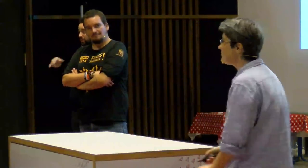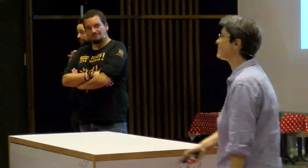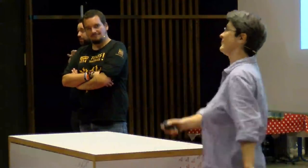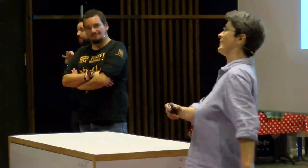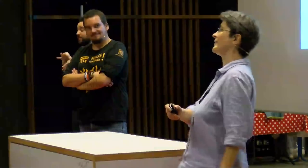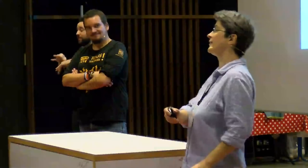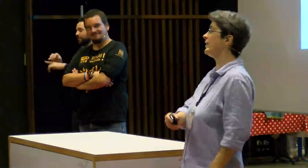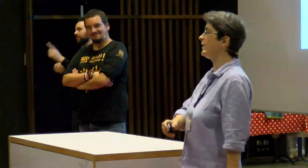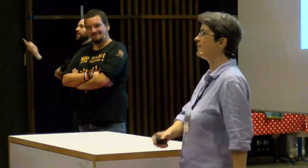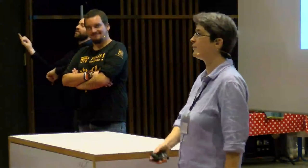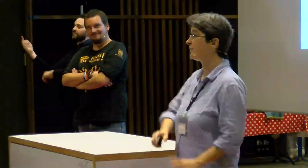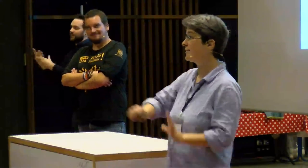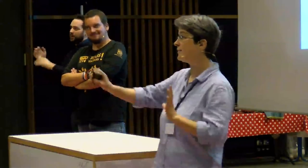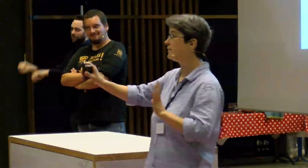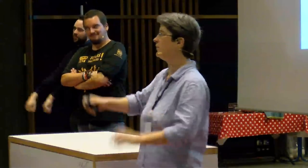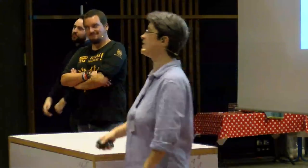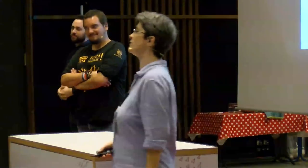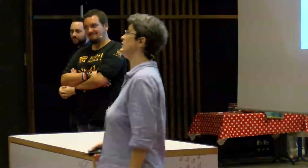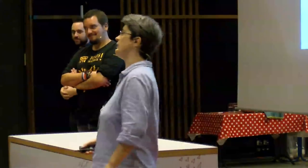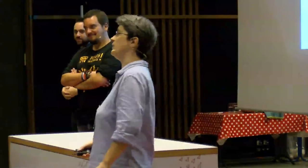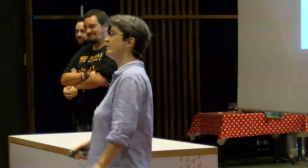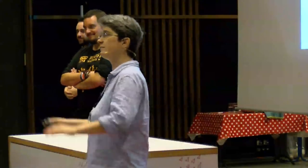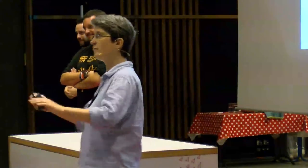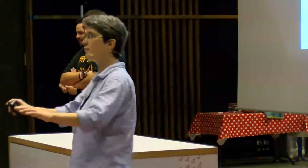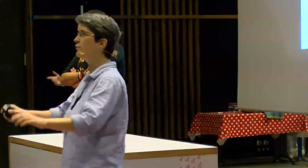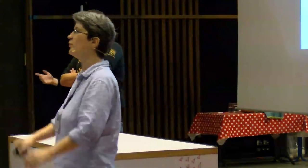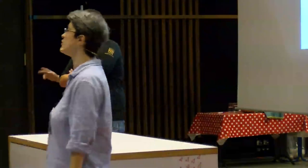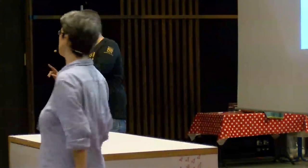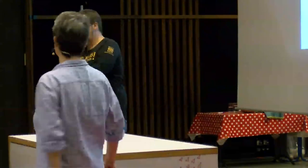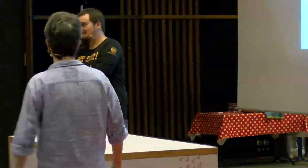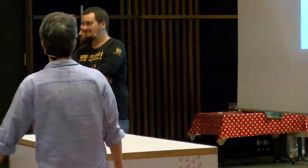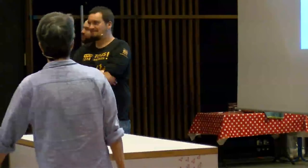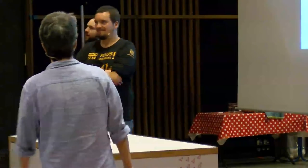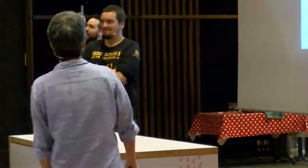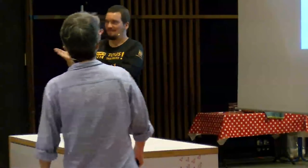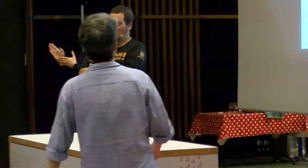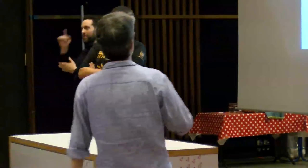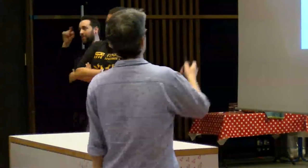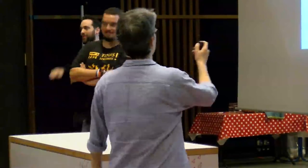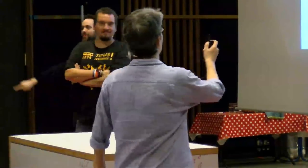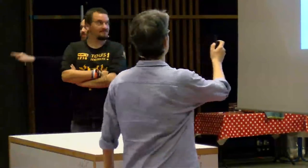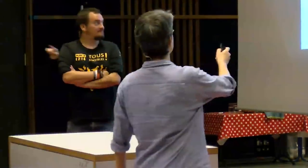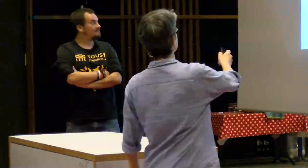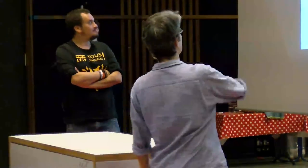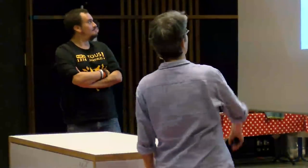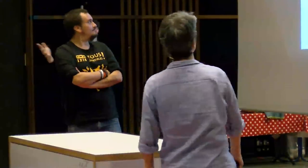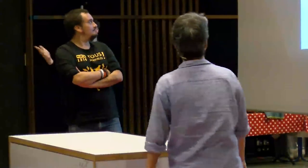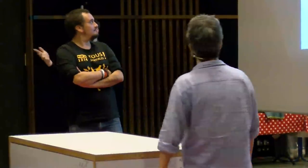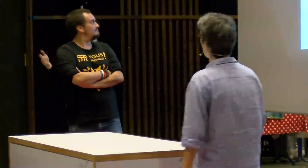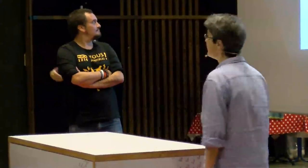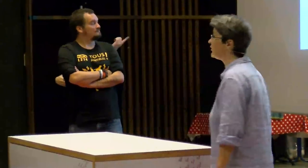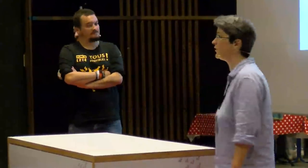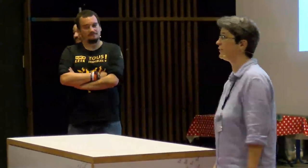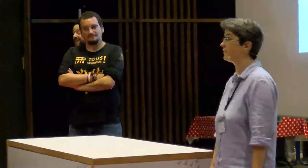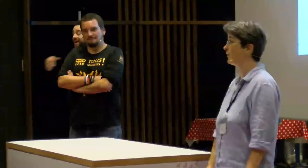Et attention, t'attends en exclusivité pour vous aujourd'hui. La prochaine campagne